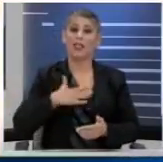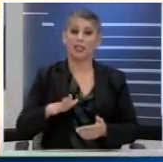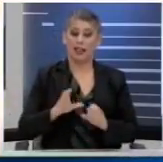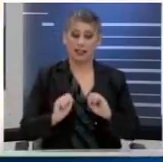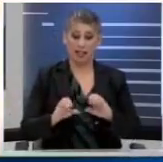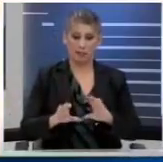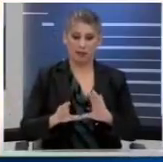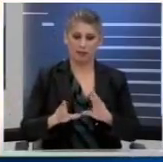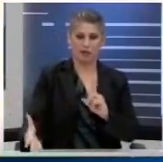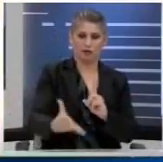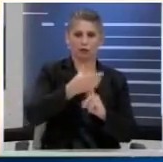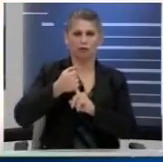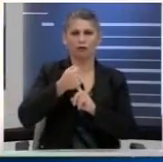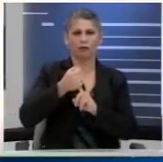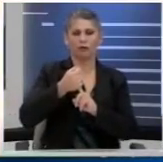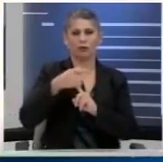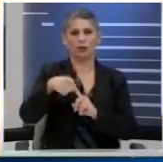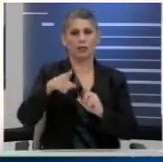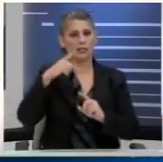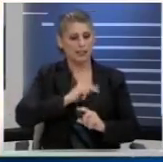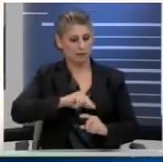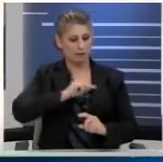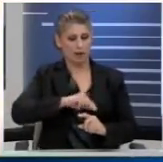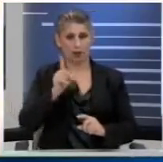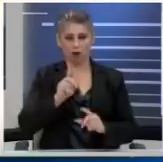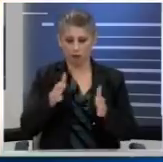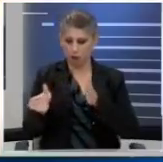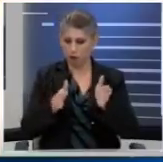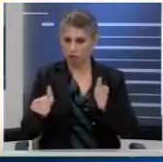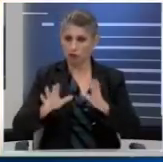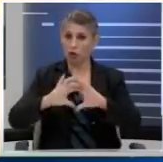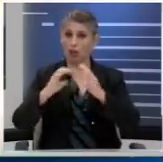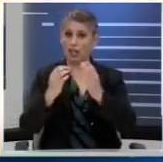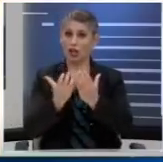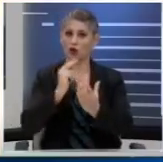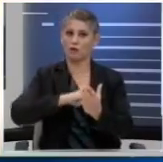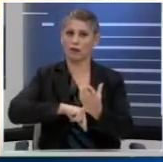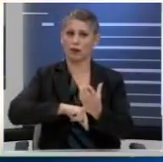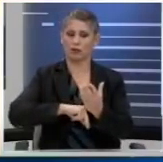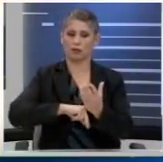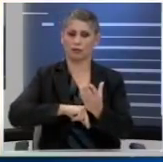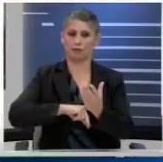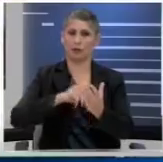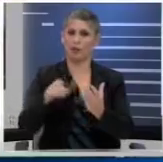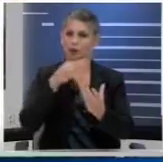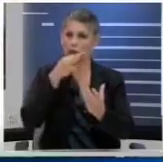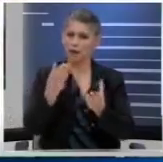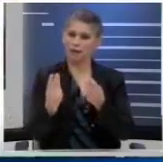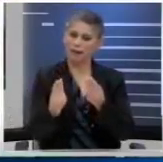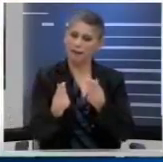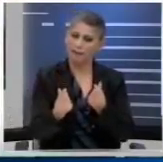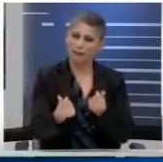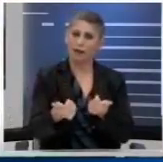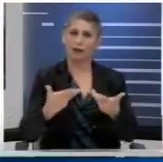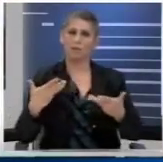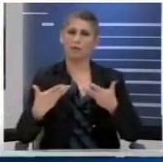σε συμφέροντα και όχι προσανατολισμένη προς το γενικό καλό. Το λέτε έτσι ευγενικά αυτό,